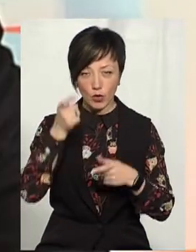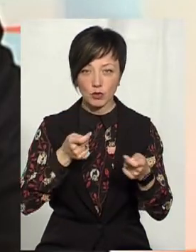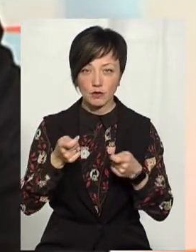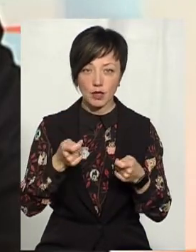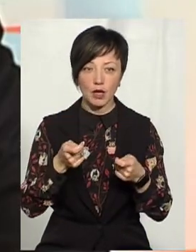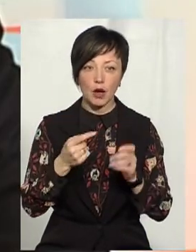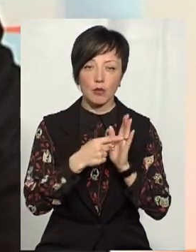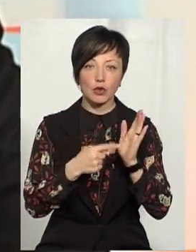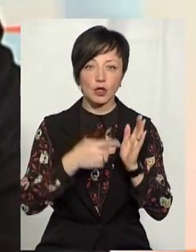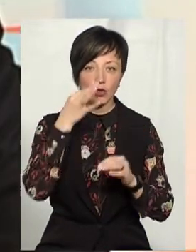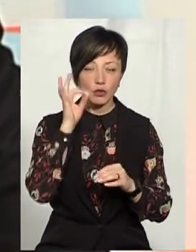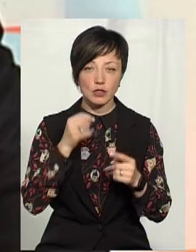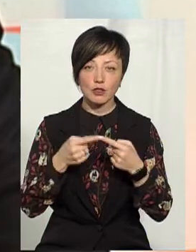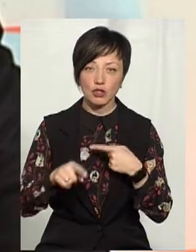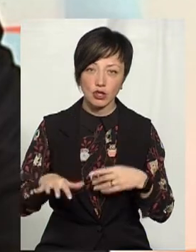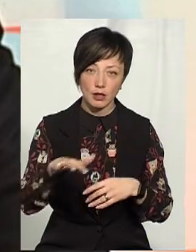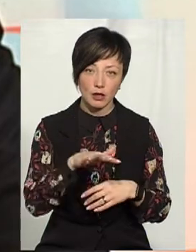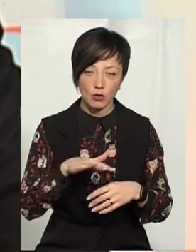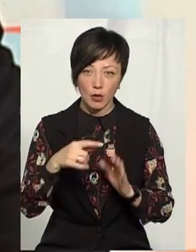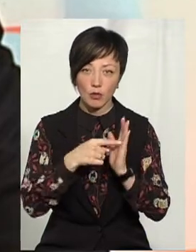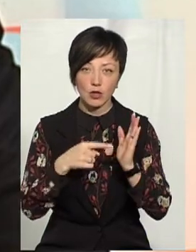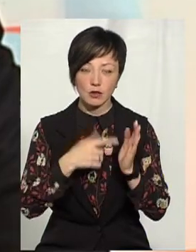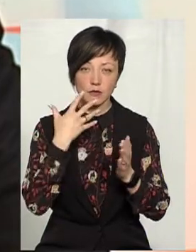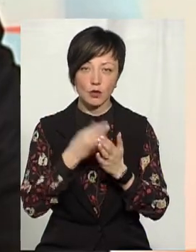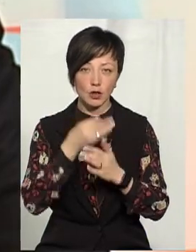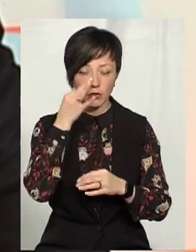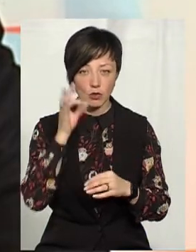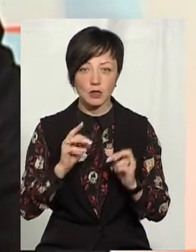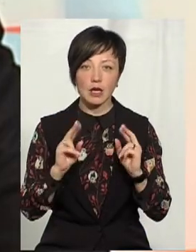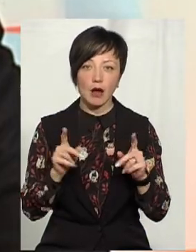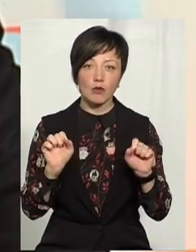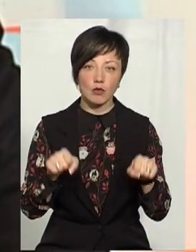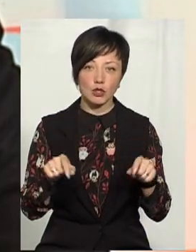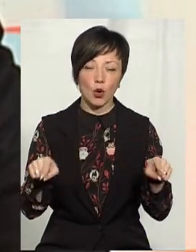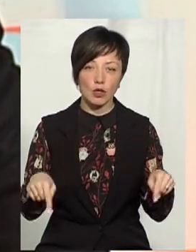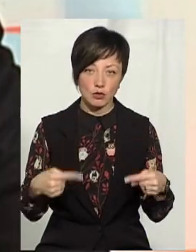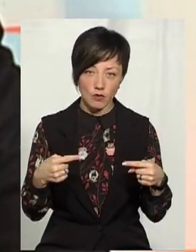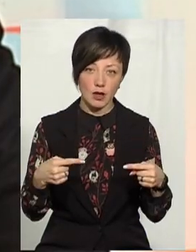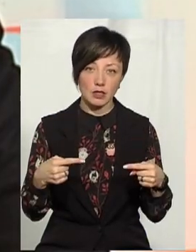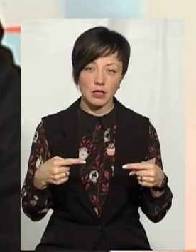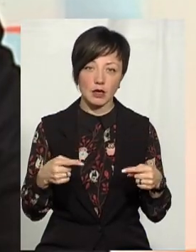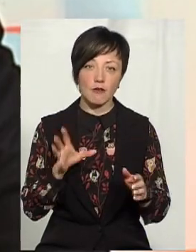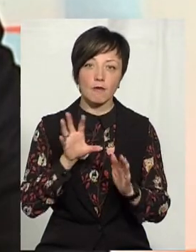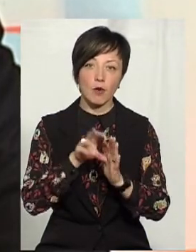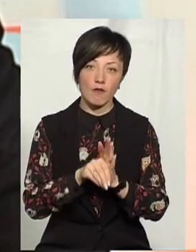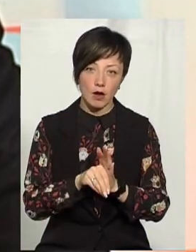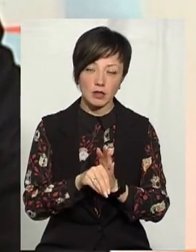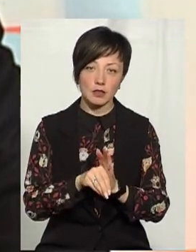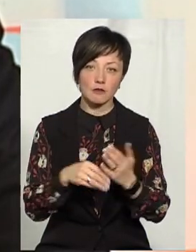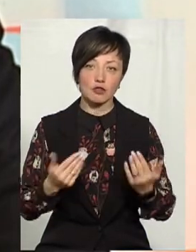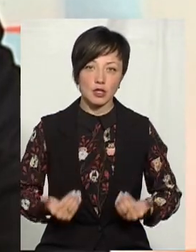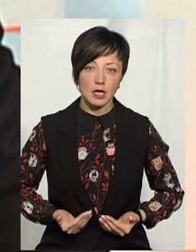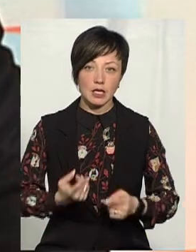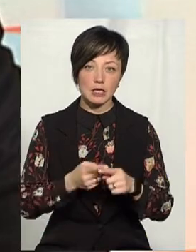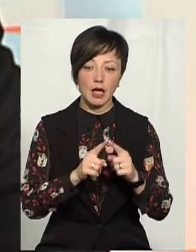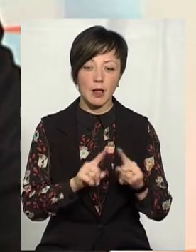і поділимося досвідом інших територій, поділимося своїм досвідом, яким чином можна організувати і впровадити, власне, в життя